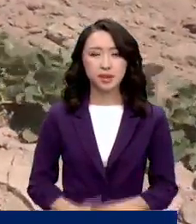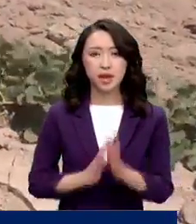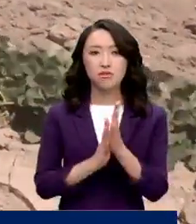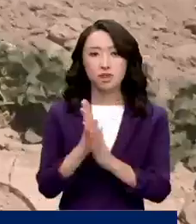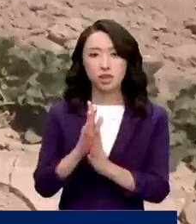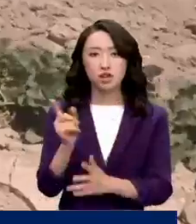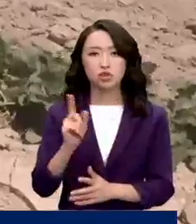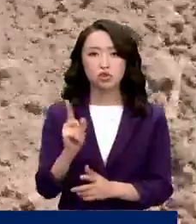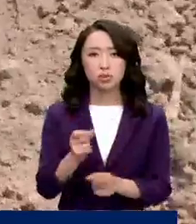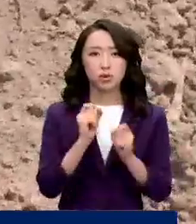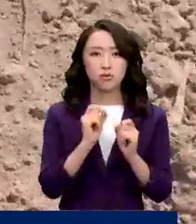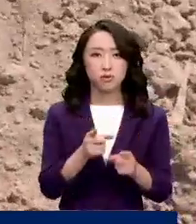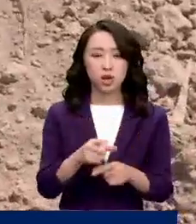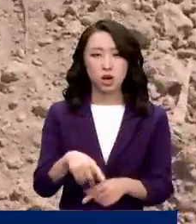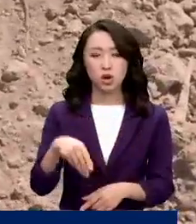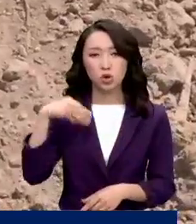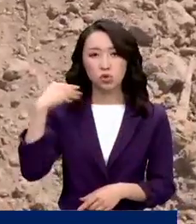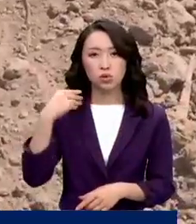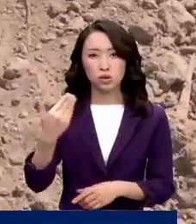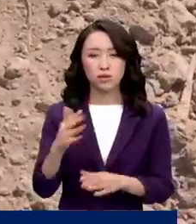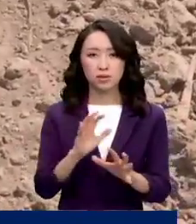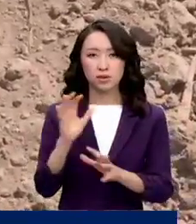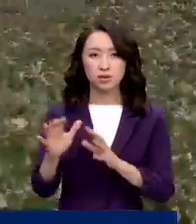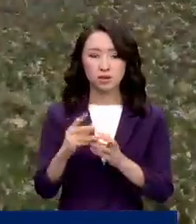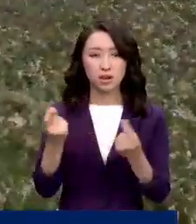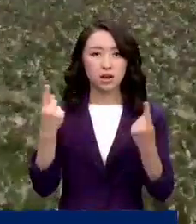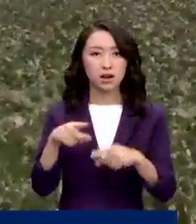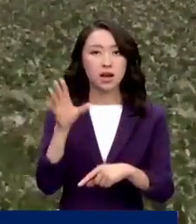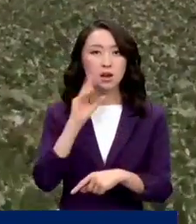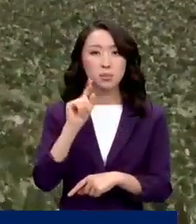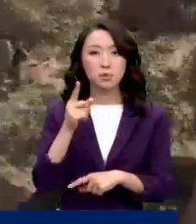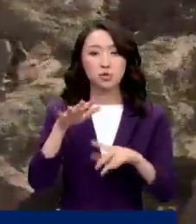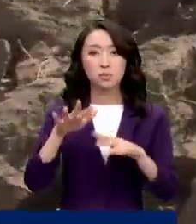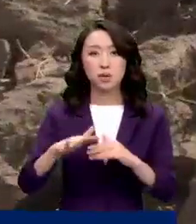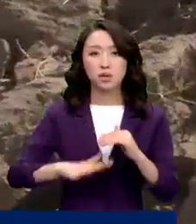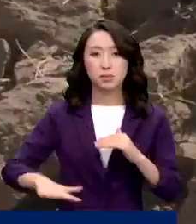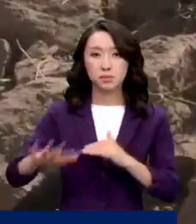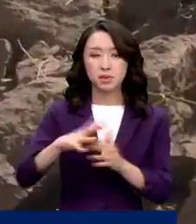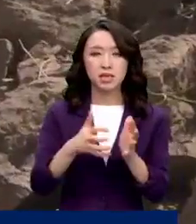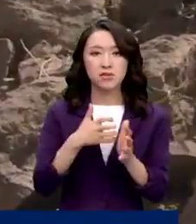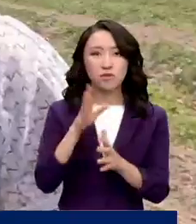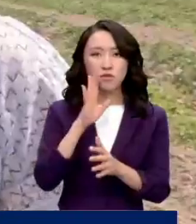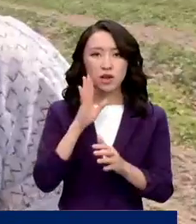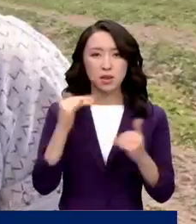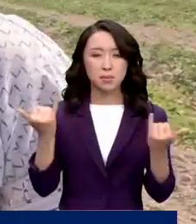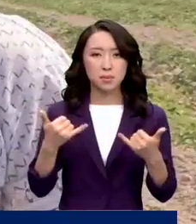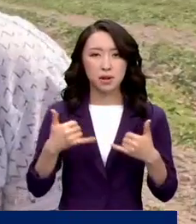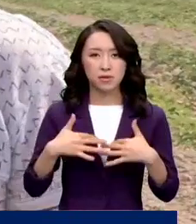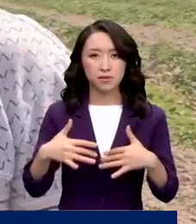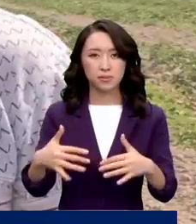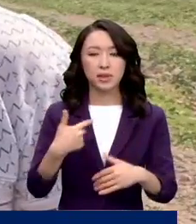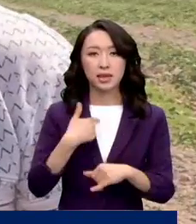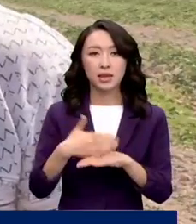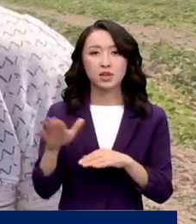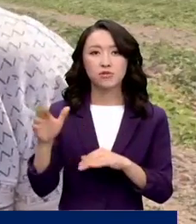Вырастить, чтобы выбросить. Туркестанские бахчеводы на грани разорения. Почему в местных арыках не хватает поливной воды? Я в кредит взял